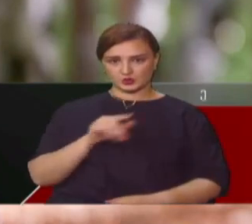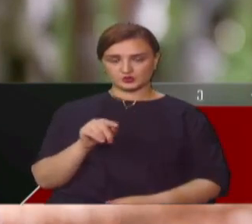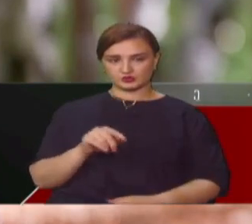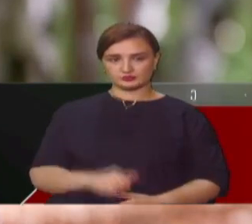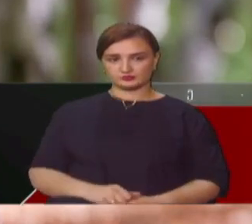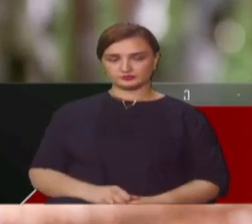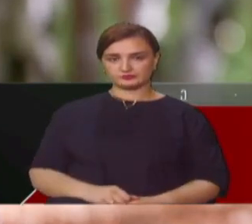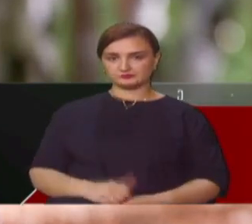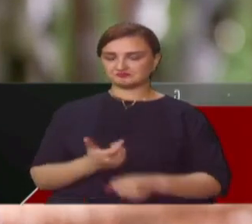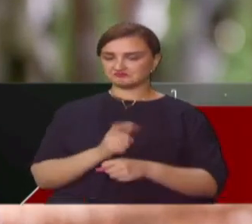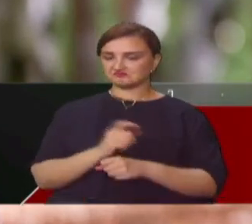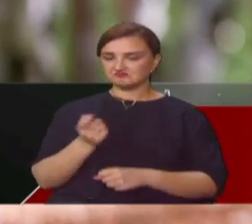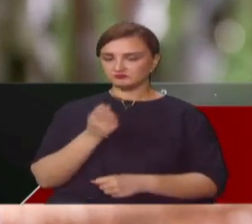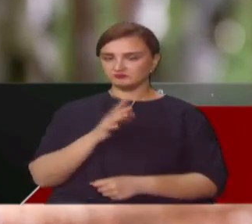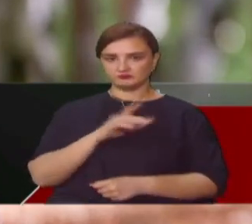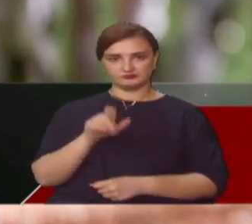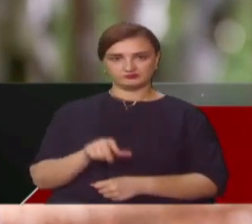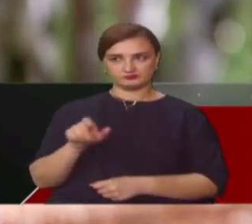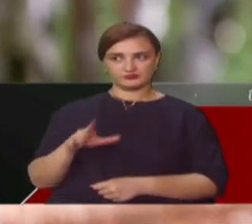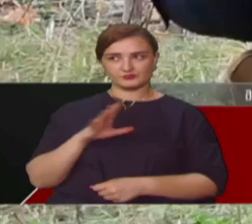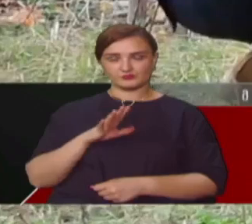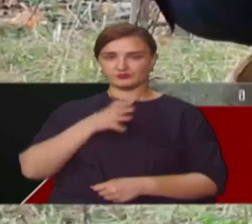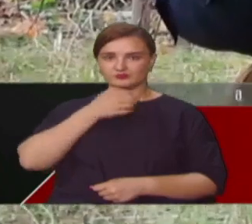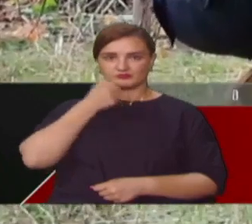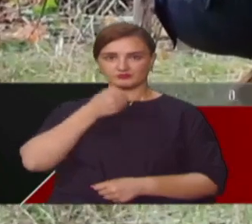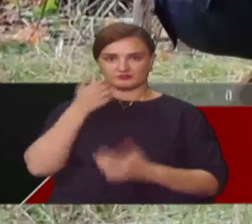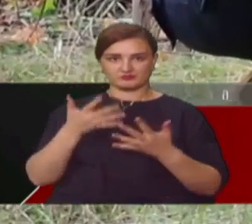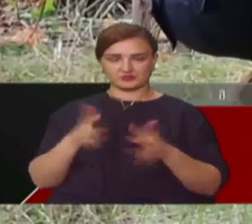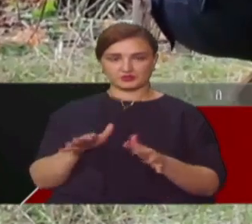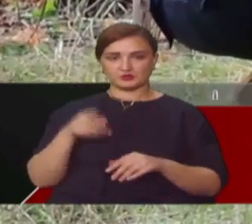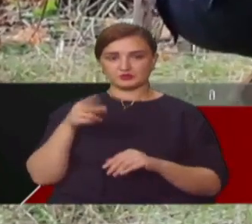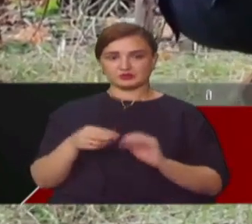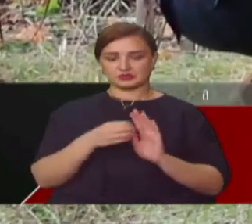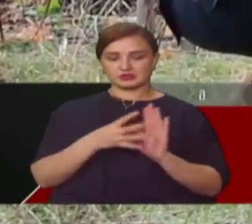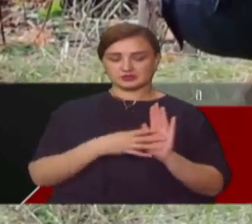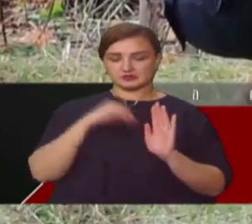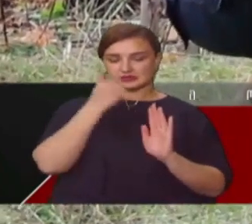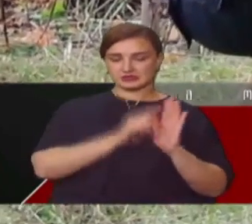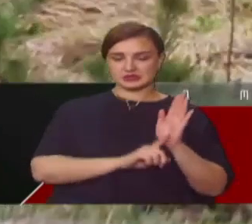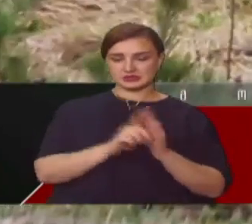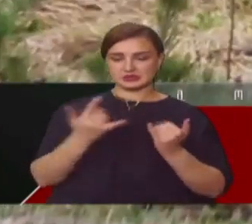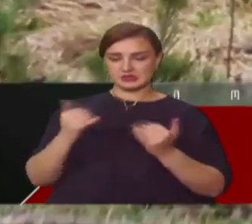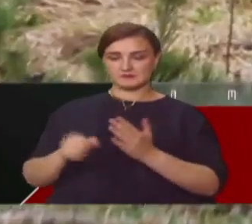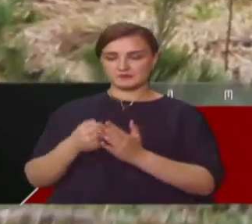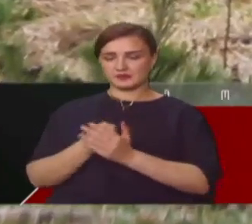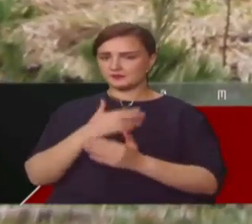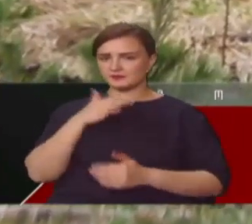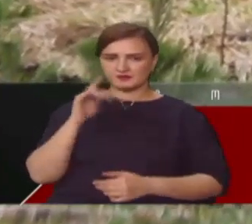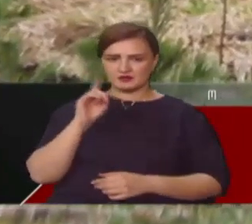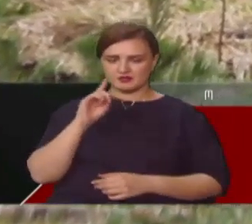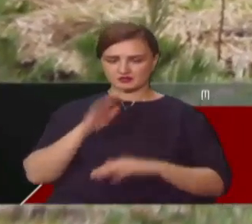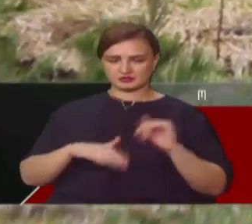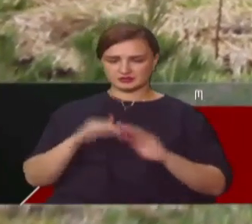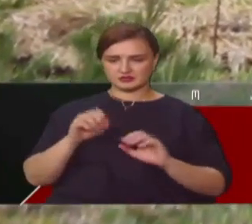ტაქსატორი, ძალიან ცოტა იყო ასეთი ადამიანი, ანიყვნენ ძირითადად ხანდაზმულები. 2019 წლიდან დღემდე ჩვენ გადავამზადეთ ძალიან ბევრი ახალგაზრდა